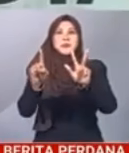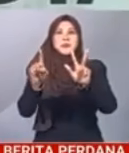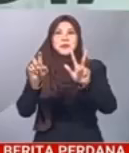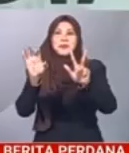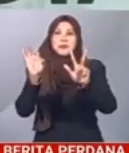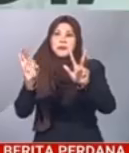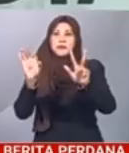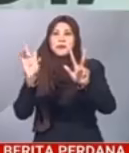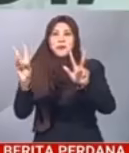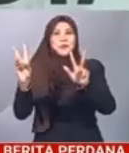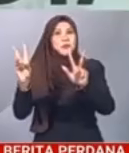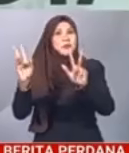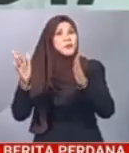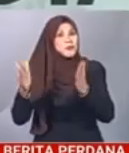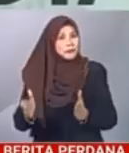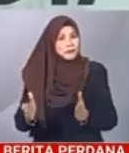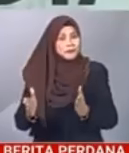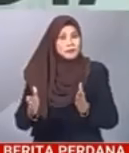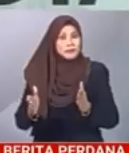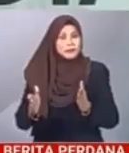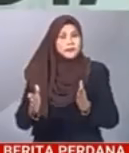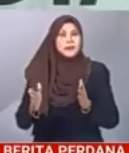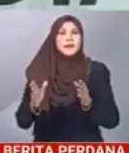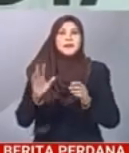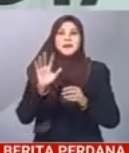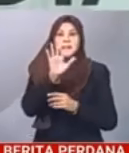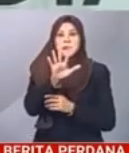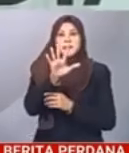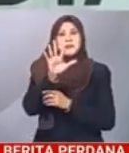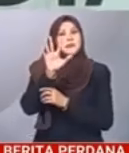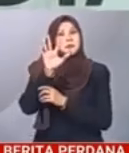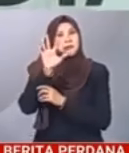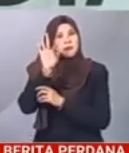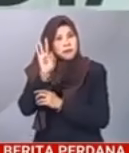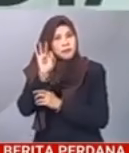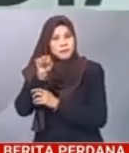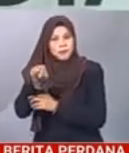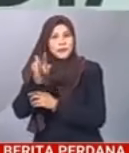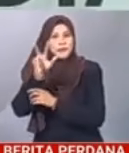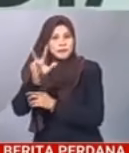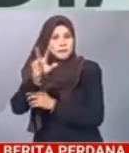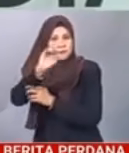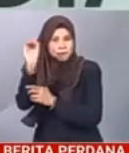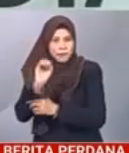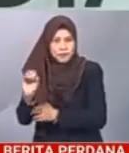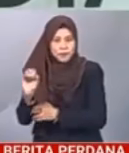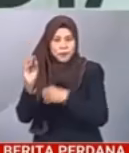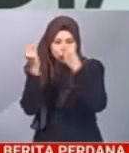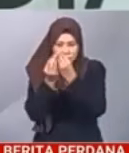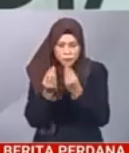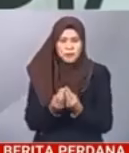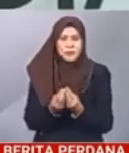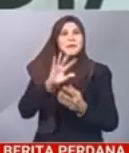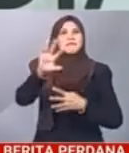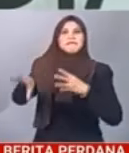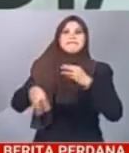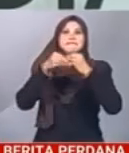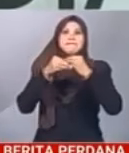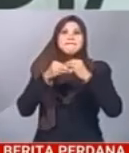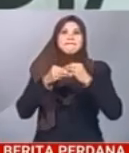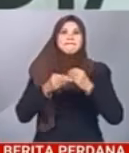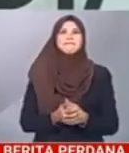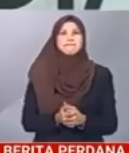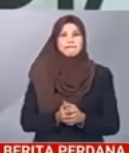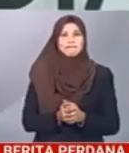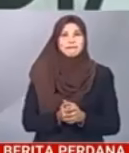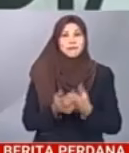3197 Oke yaitu bersamaan dengan 59 pukulan 300 tebel jumlah keseluruhan kita